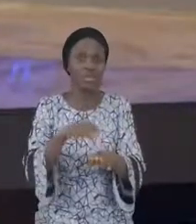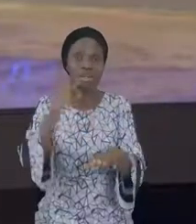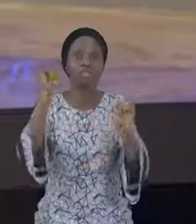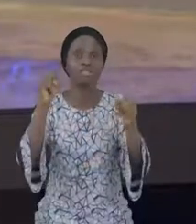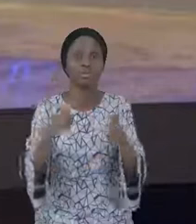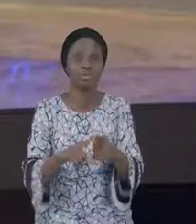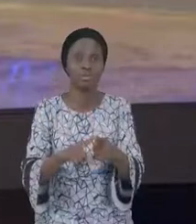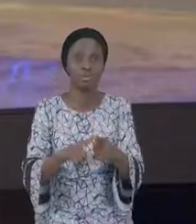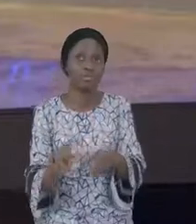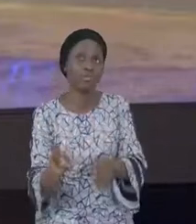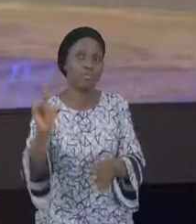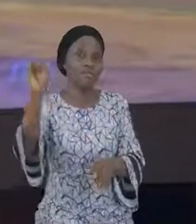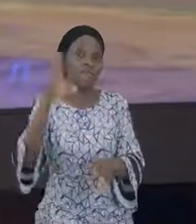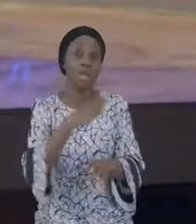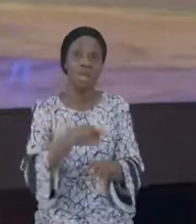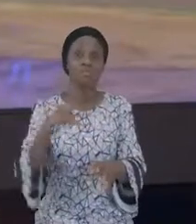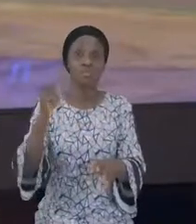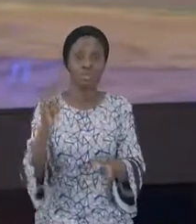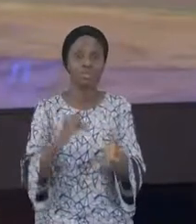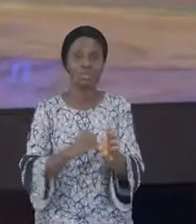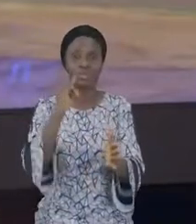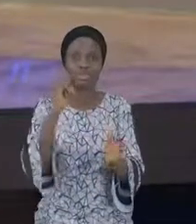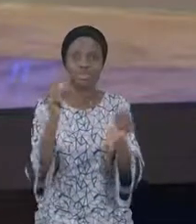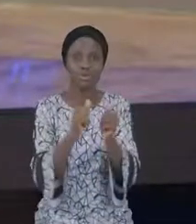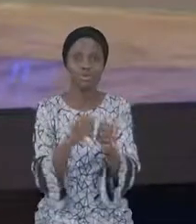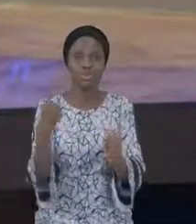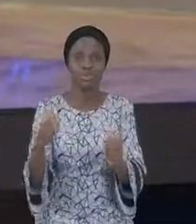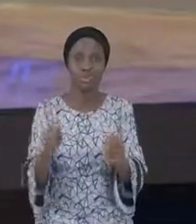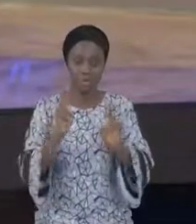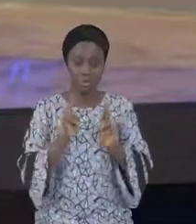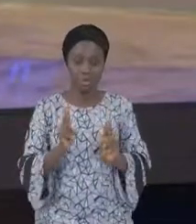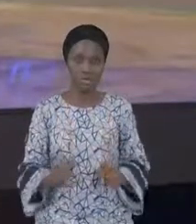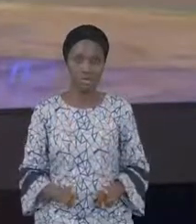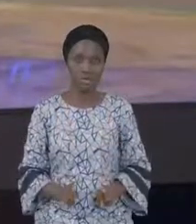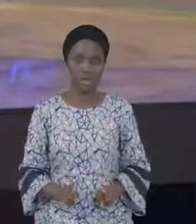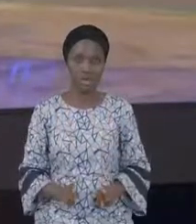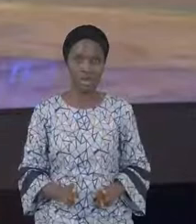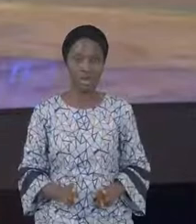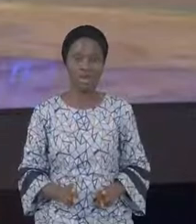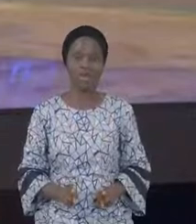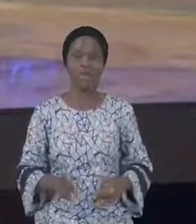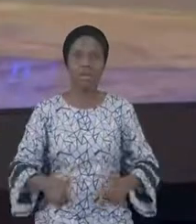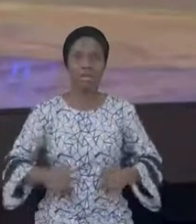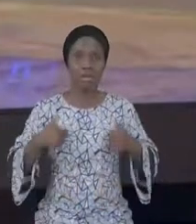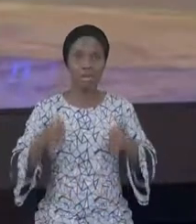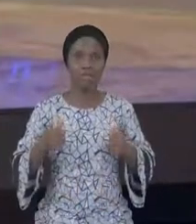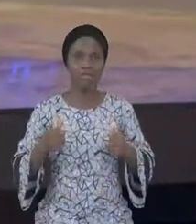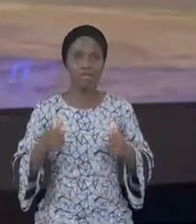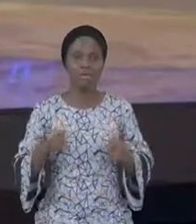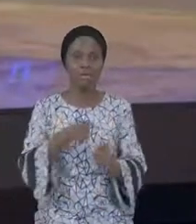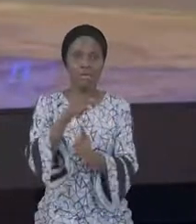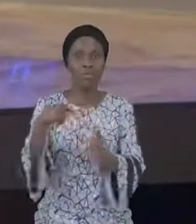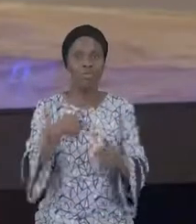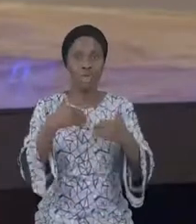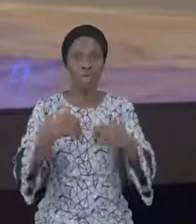Et à mesure and so de it is voler, with the human race, with human beings, when we have lorsque the nature